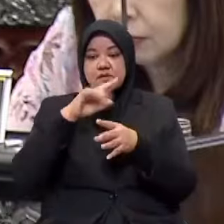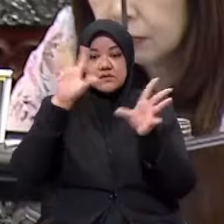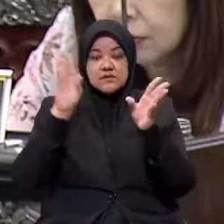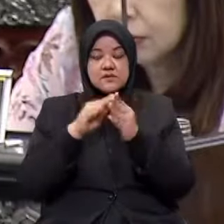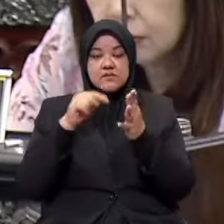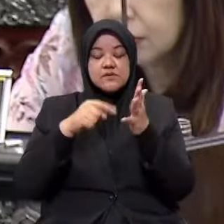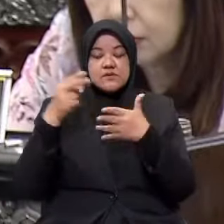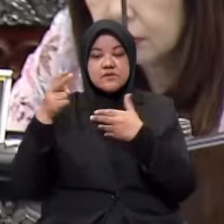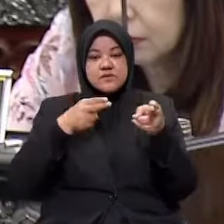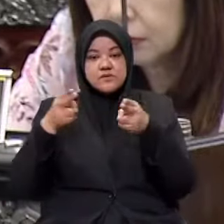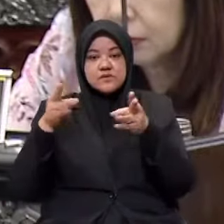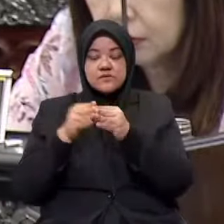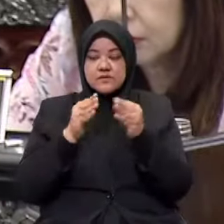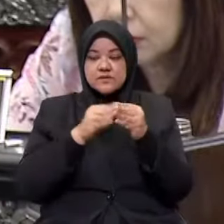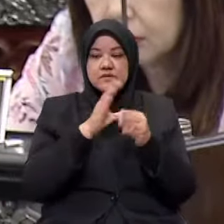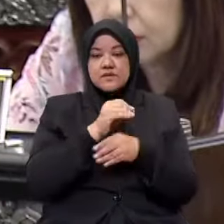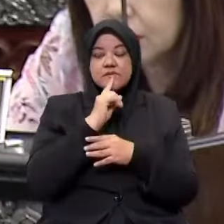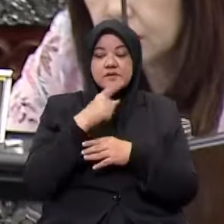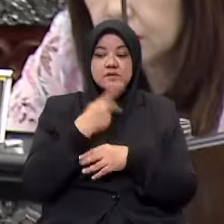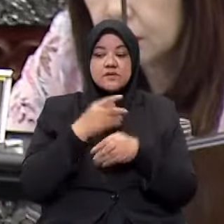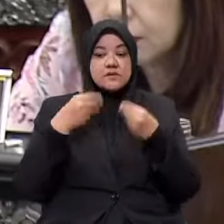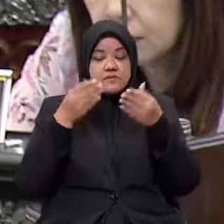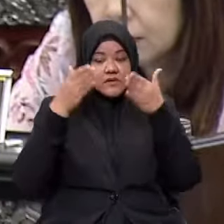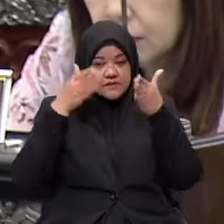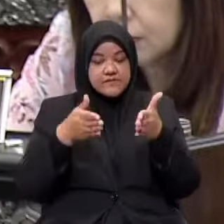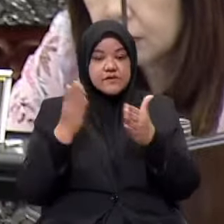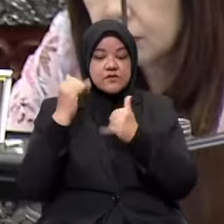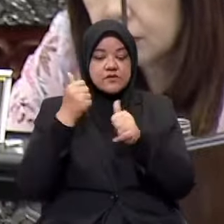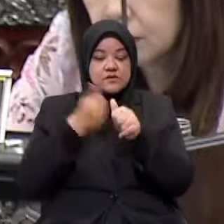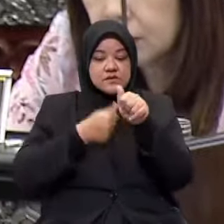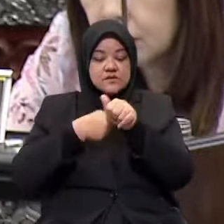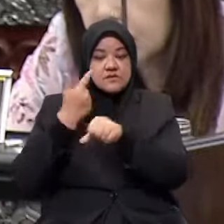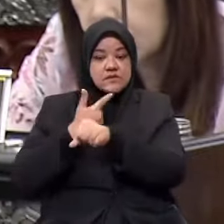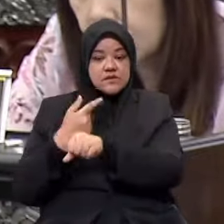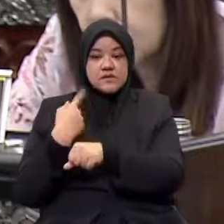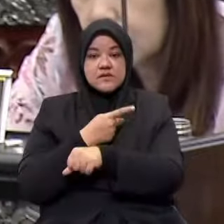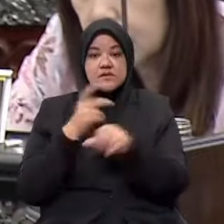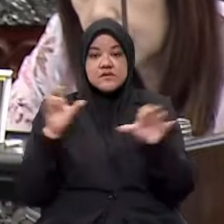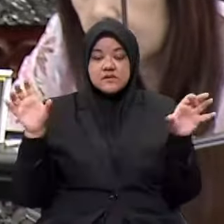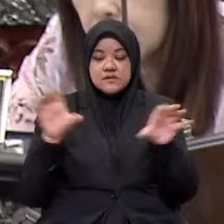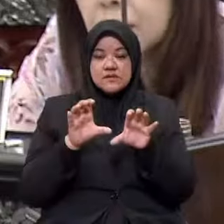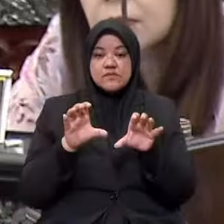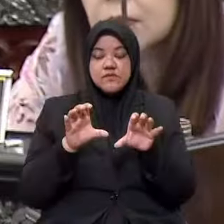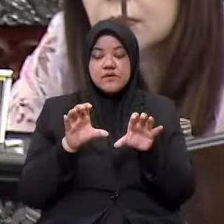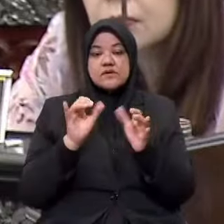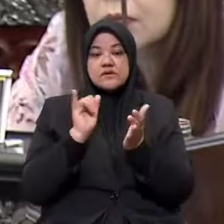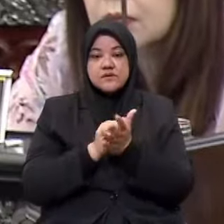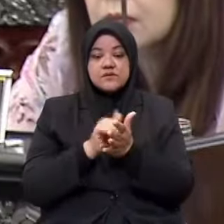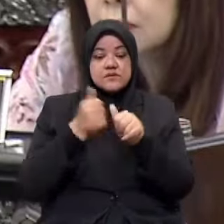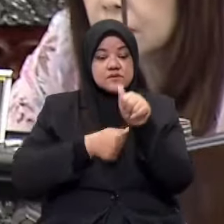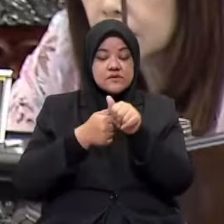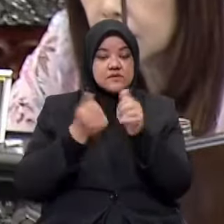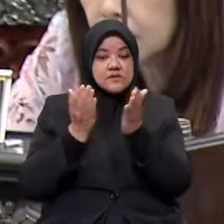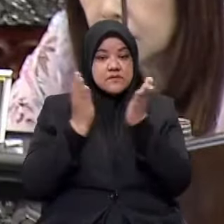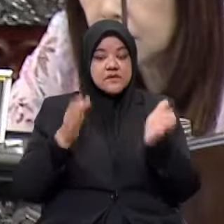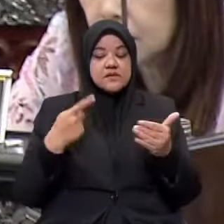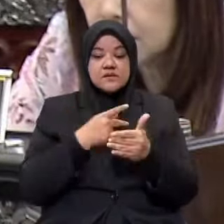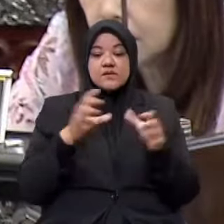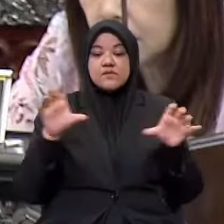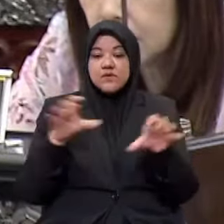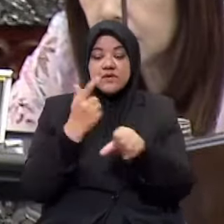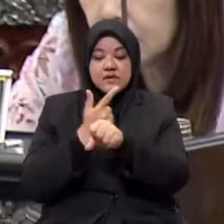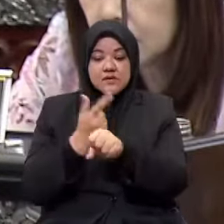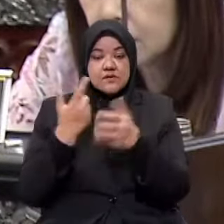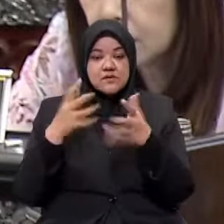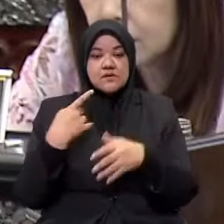semua adalah usaha berterusan dan memang kita bagi fokus supaya Setiap latihan yang kita jalankan tersebut Setiap graduan yang kita lahirkan